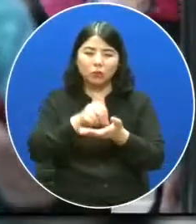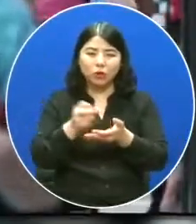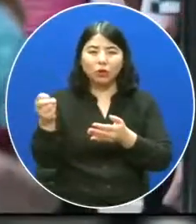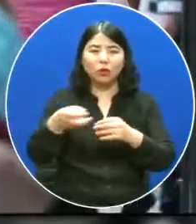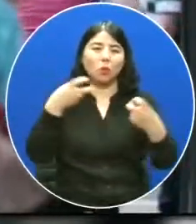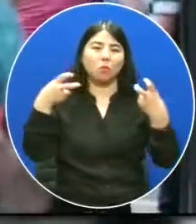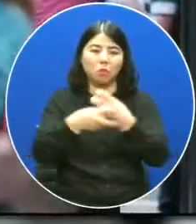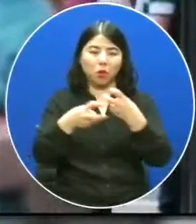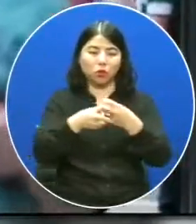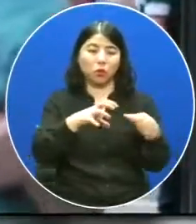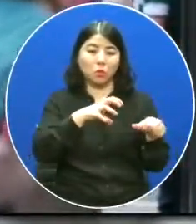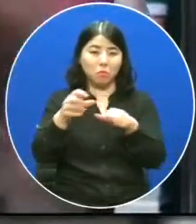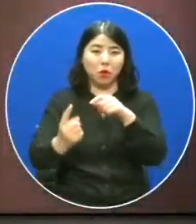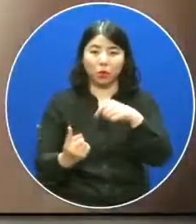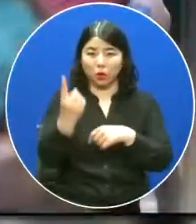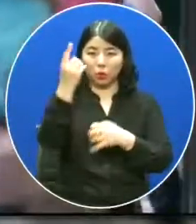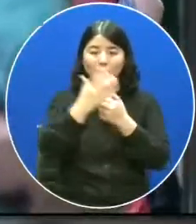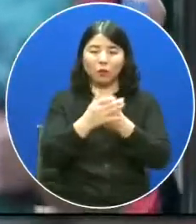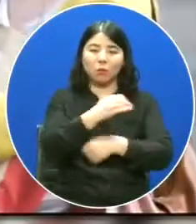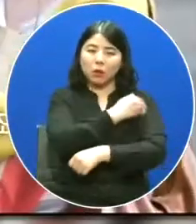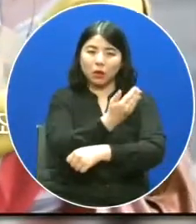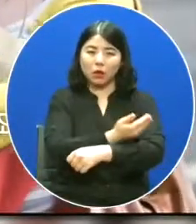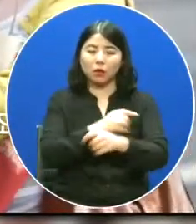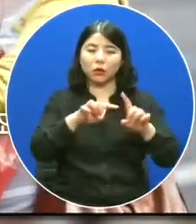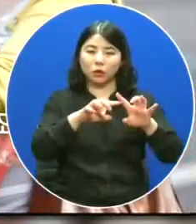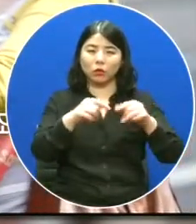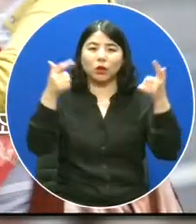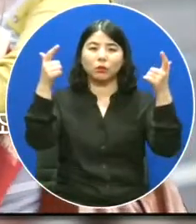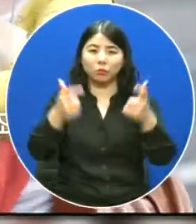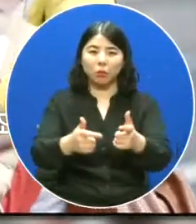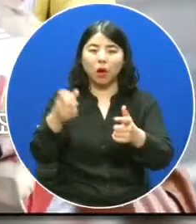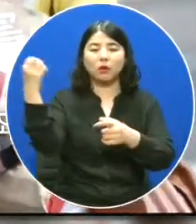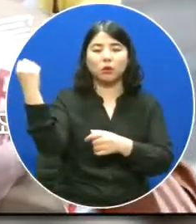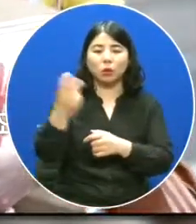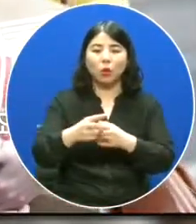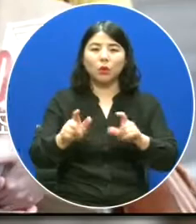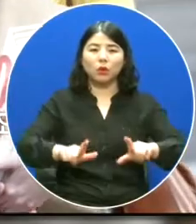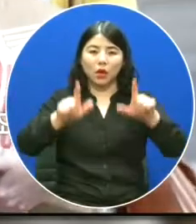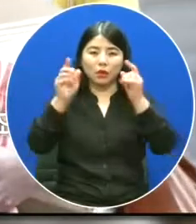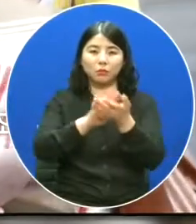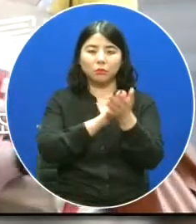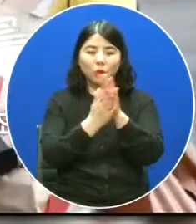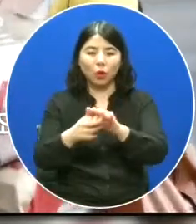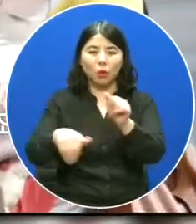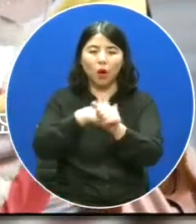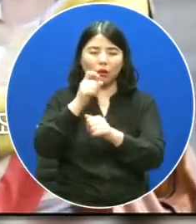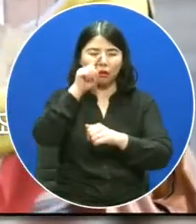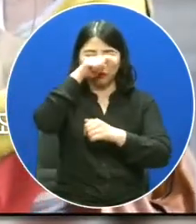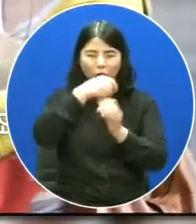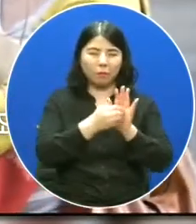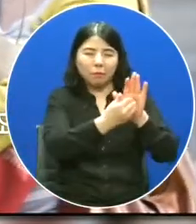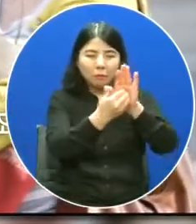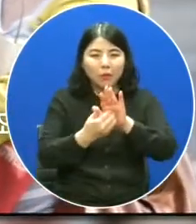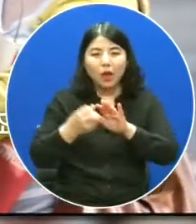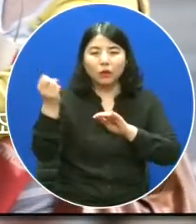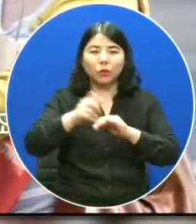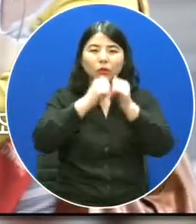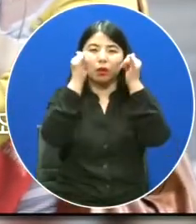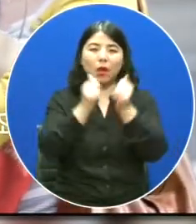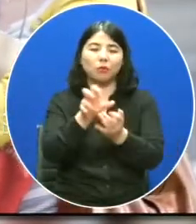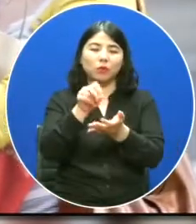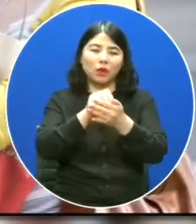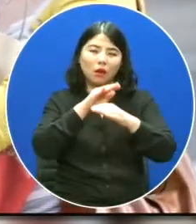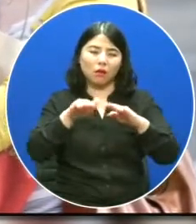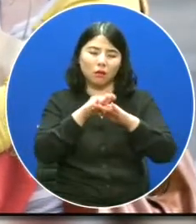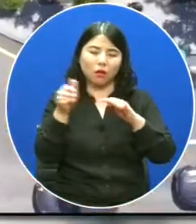대중교통 이용률을 높임으로써 에너지를 절감하고 기후변화와 환경오염에 대처하는 등 사회 문제를 해결하기